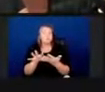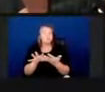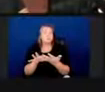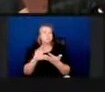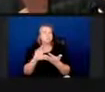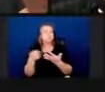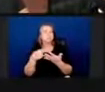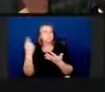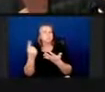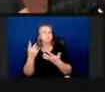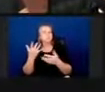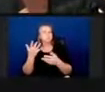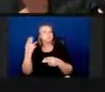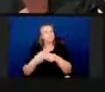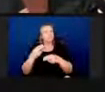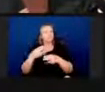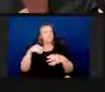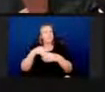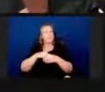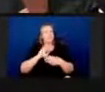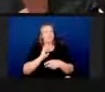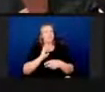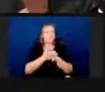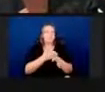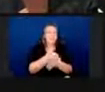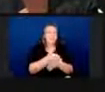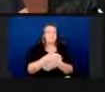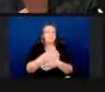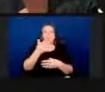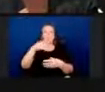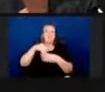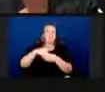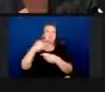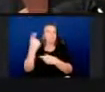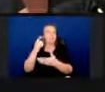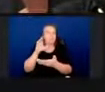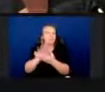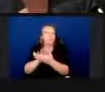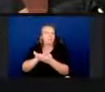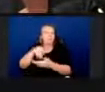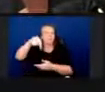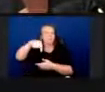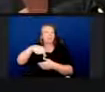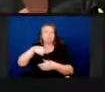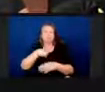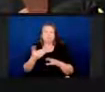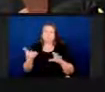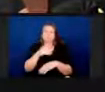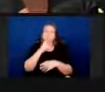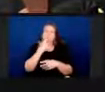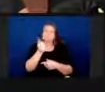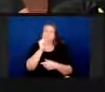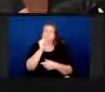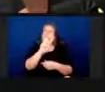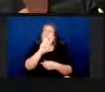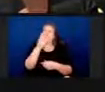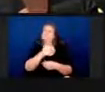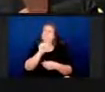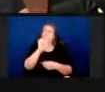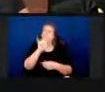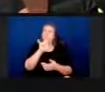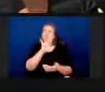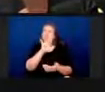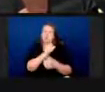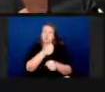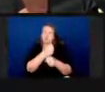Katika mojawapo ya shule zetu tumeweza kupata faida kwa kweli tunaweza